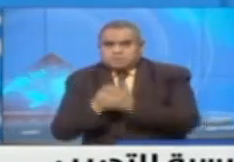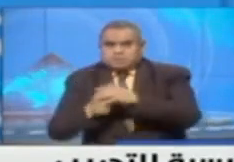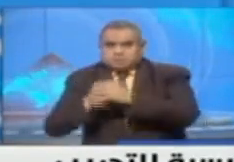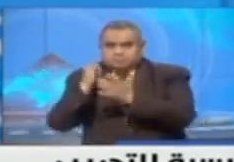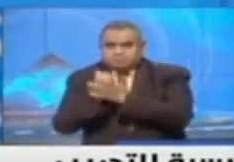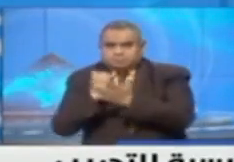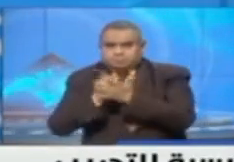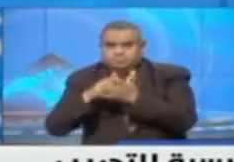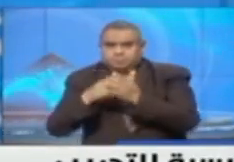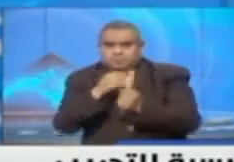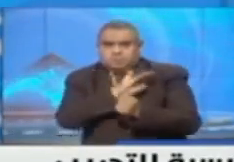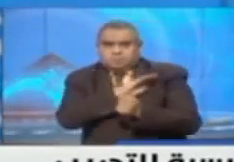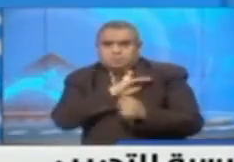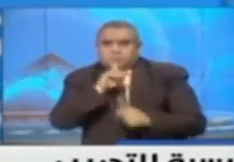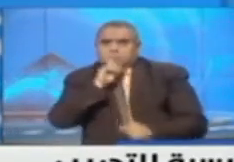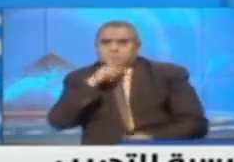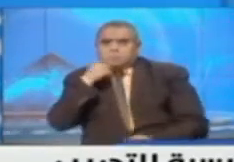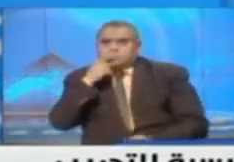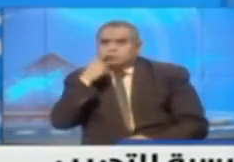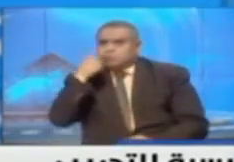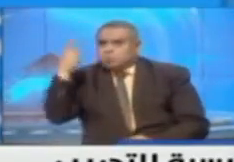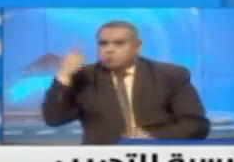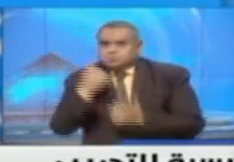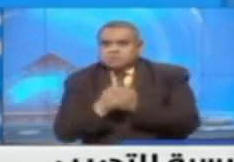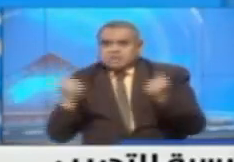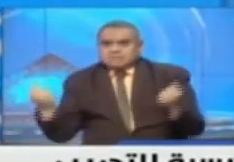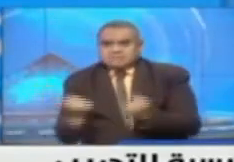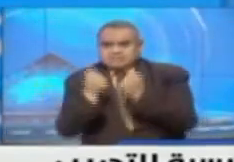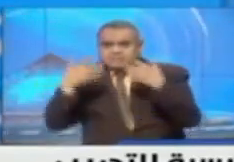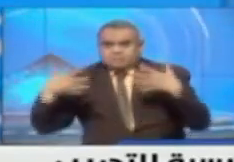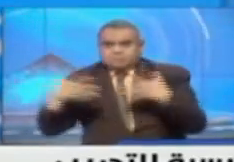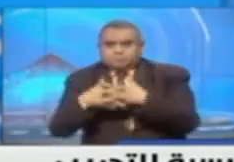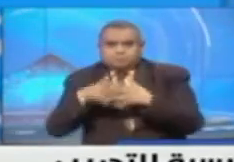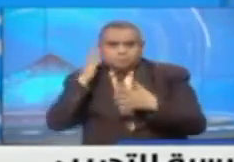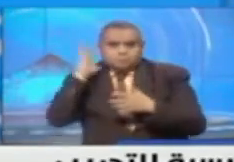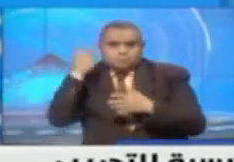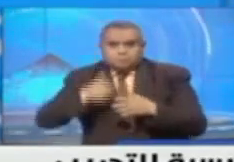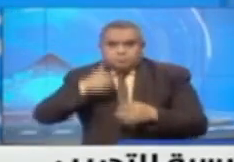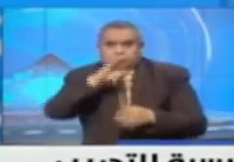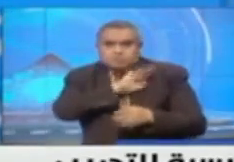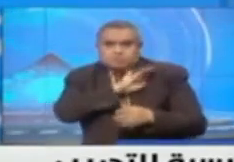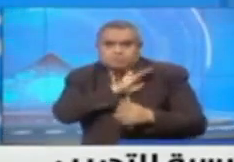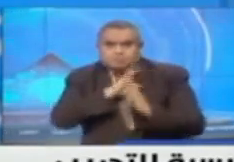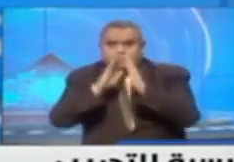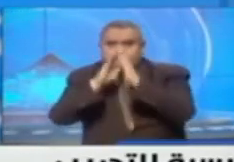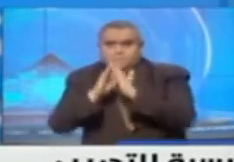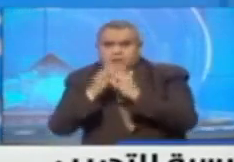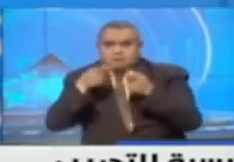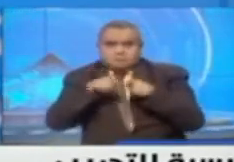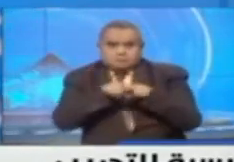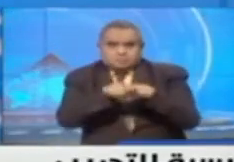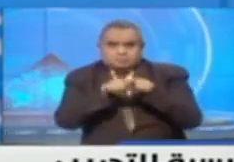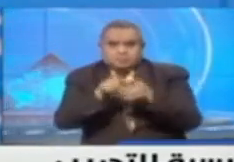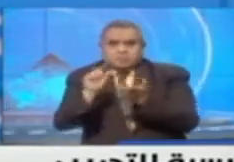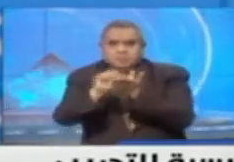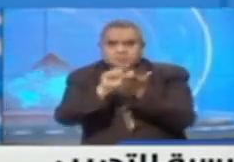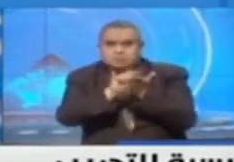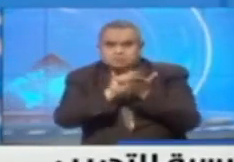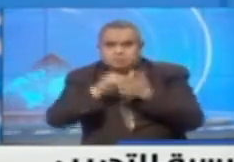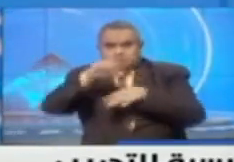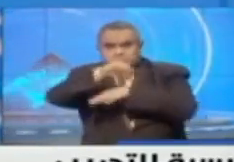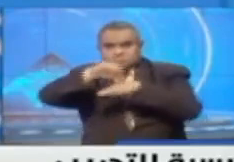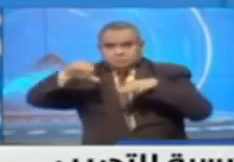المسلحة أن ميدوزا يعد أحد أهم التدريبات المشتركة التي تنفذها القوات المصرية مع نظرائها من